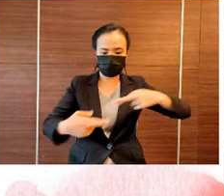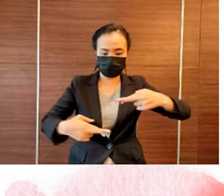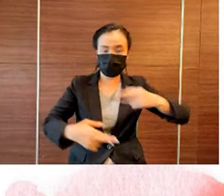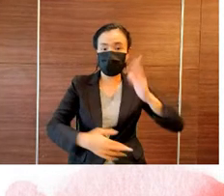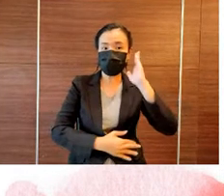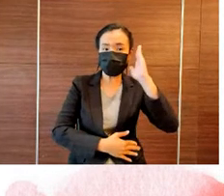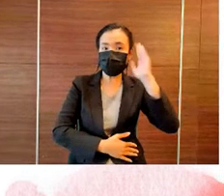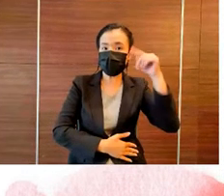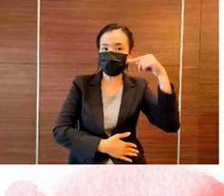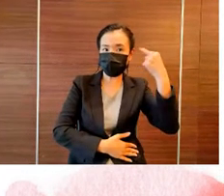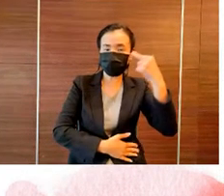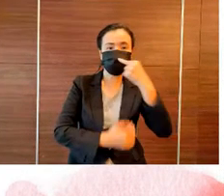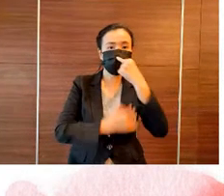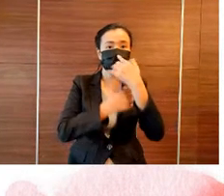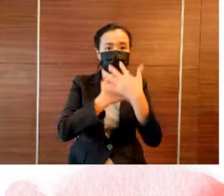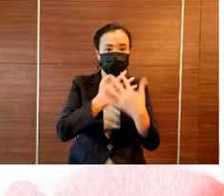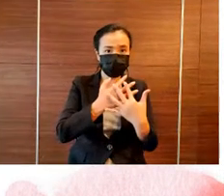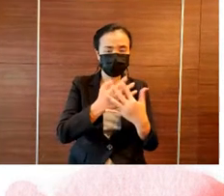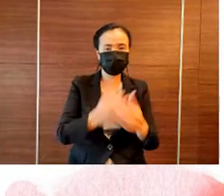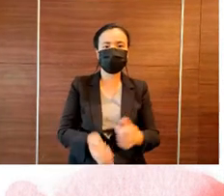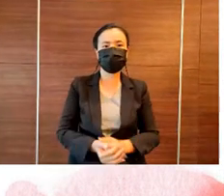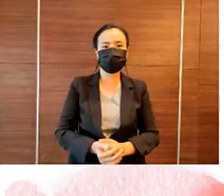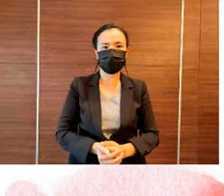พศในเลือดของคนข้ามเพศ